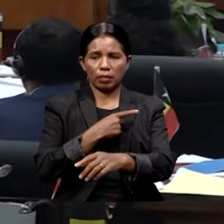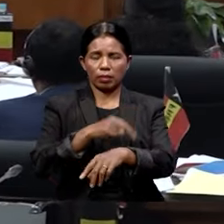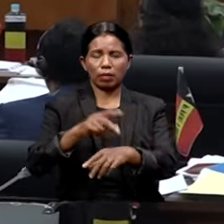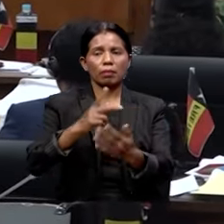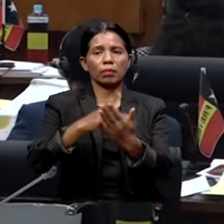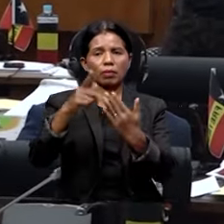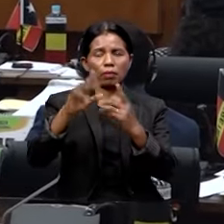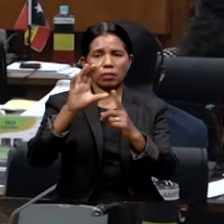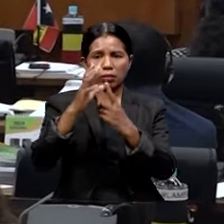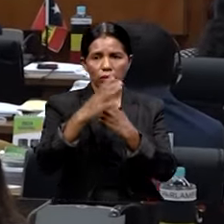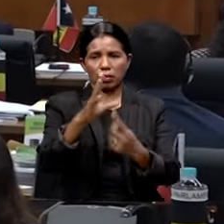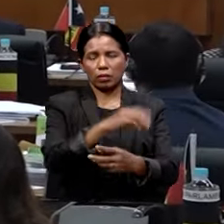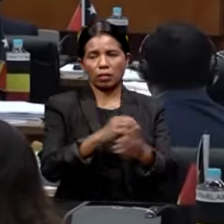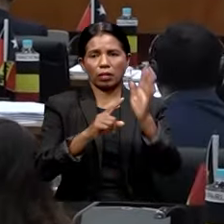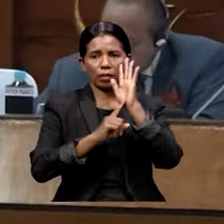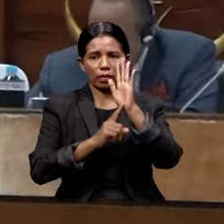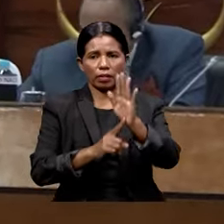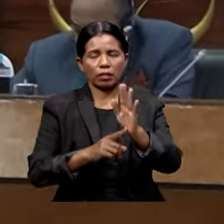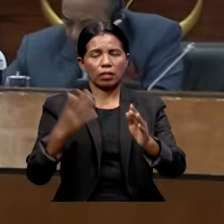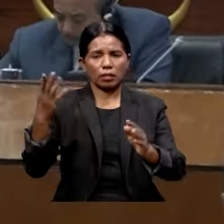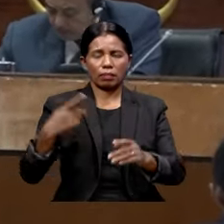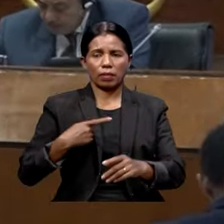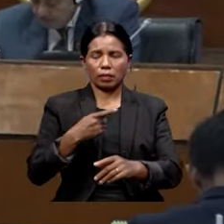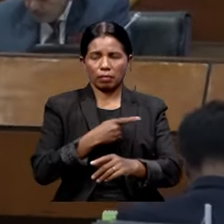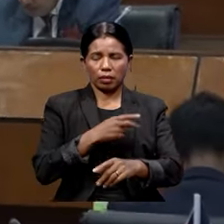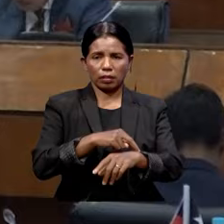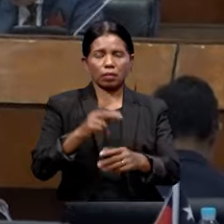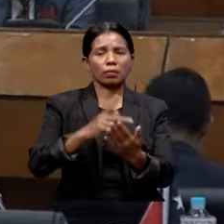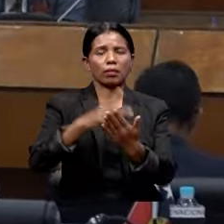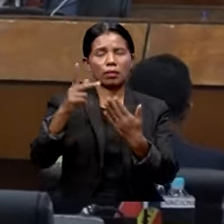cultura, abertura no transferência e parlamento, programa